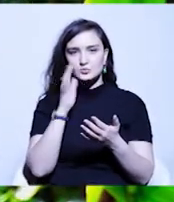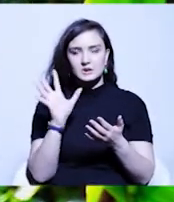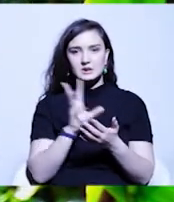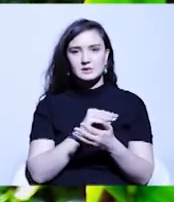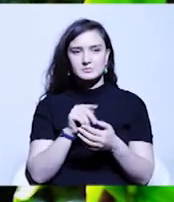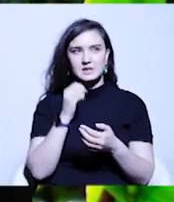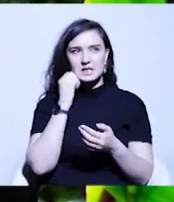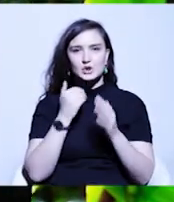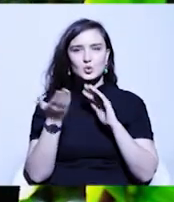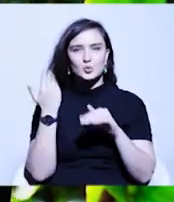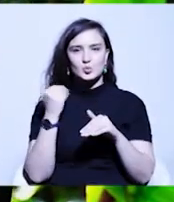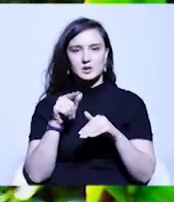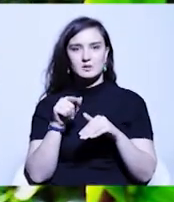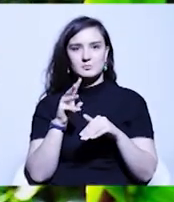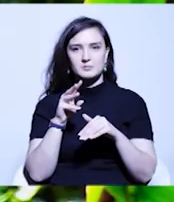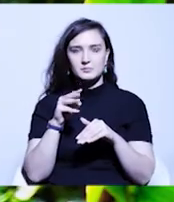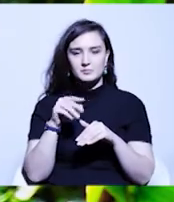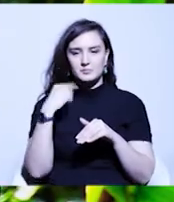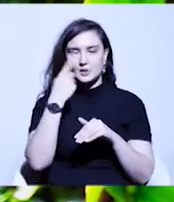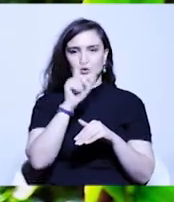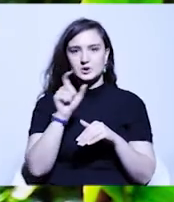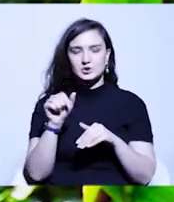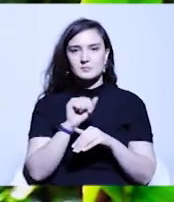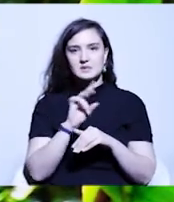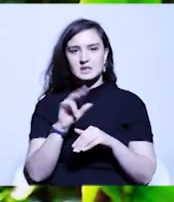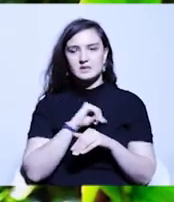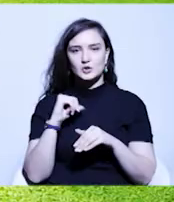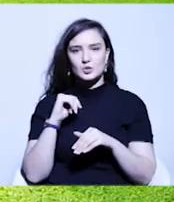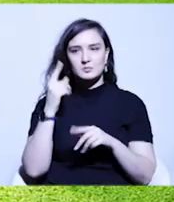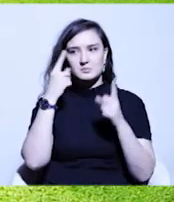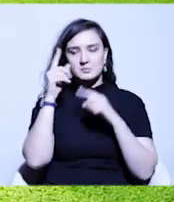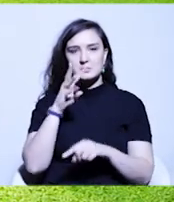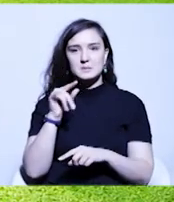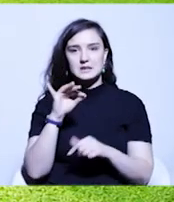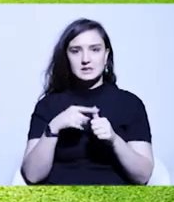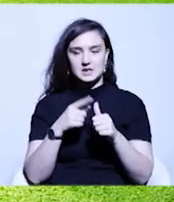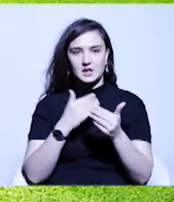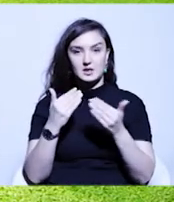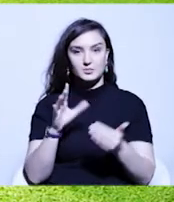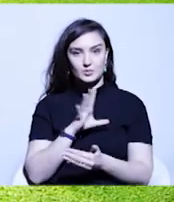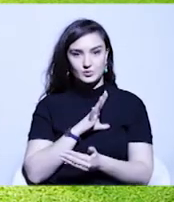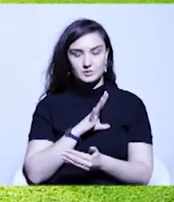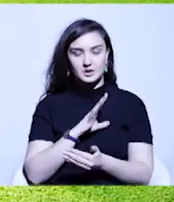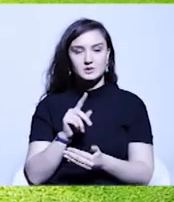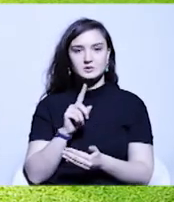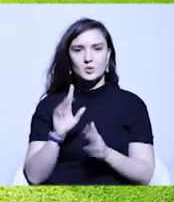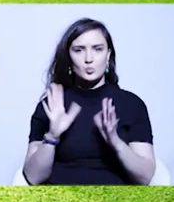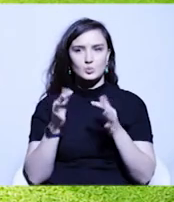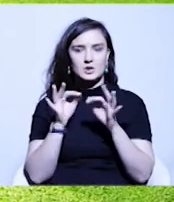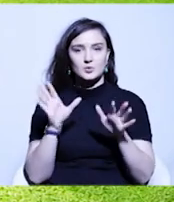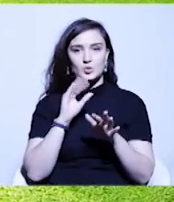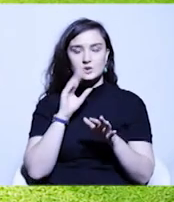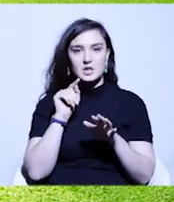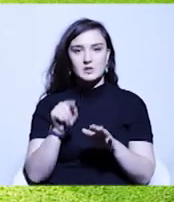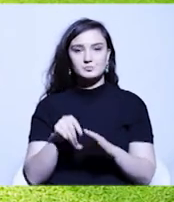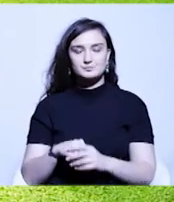უმეტესად ანტიკური მითოლოგიური პერსონაჟების ან თვითონ მითების სახელები ჰქონდა. და უნებლიეთ, როდესაც ამ